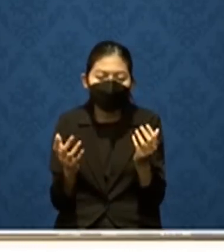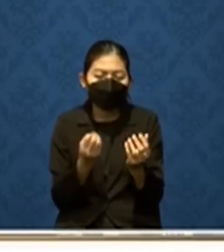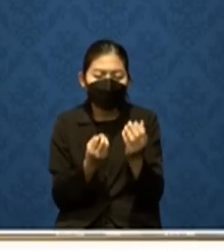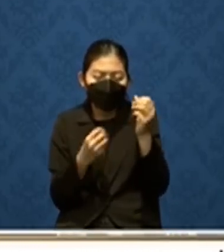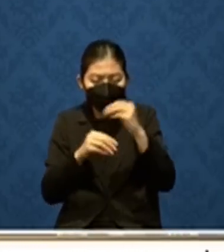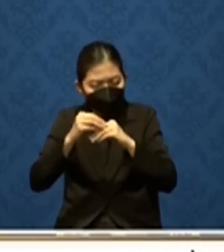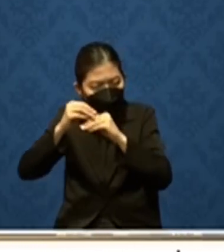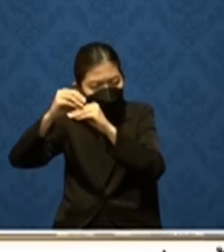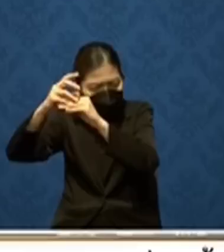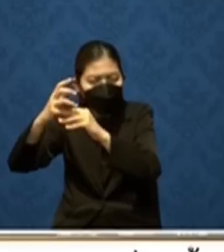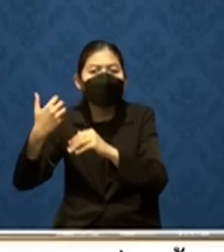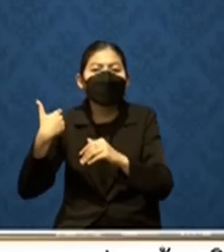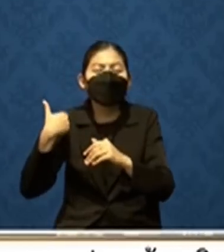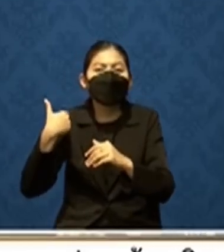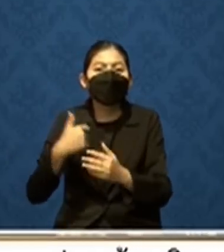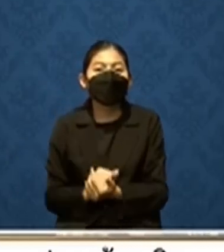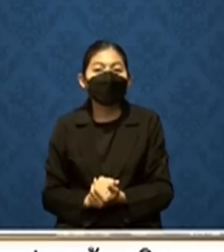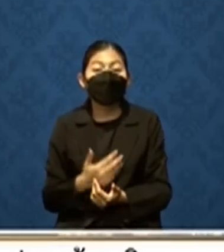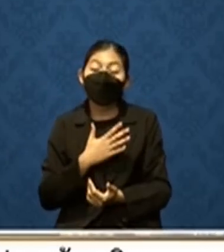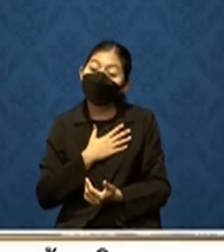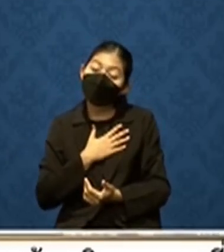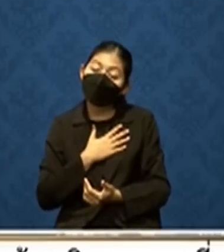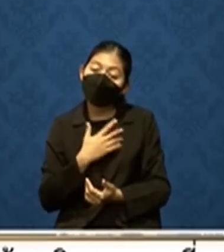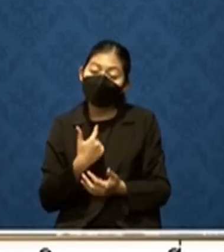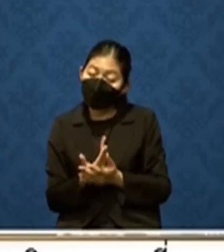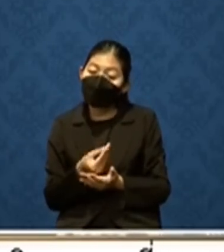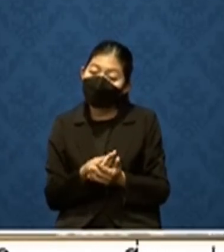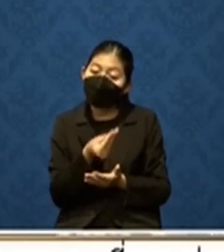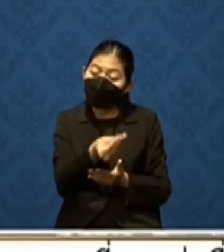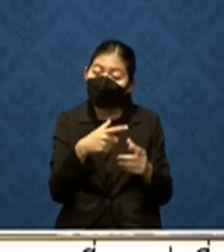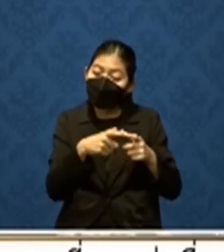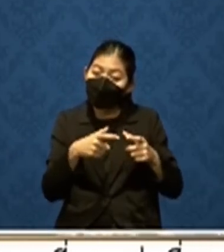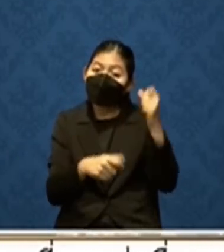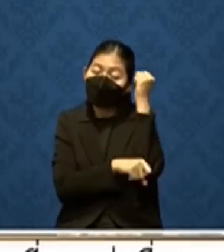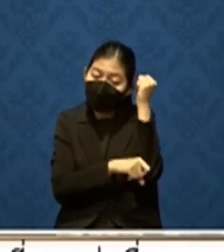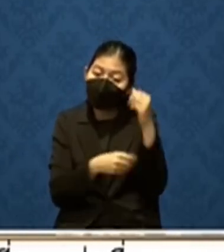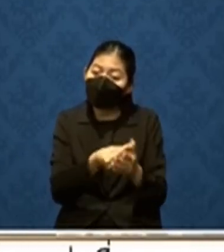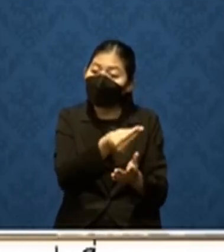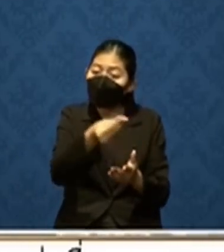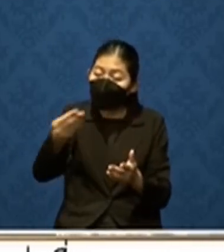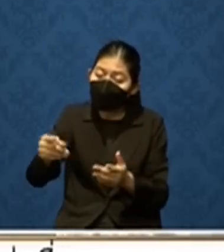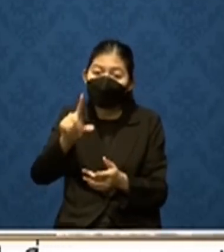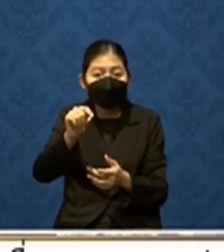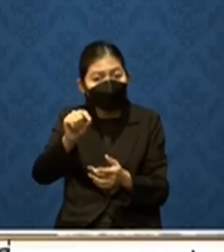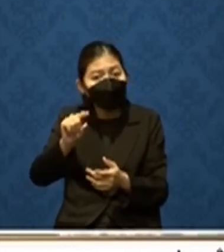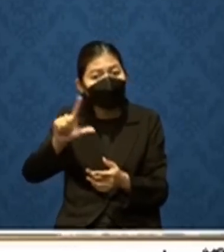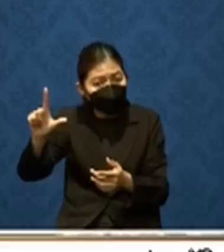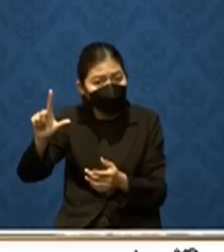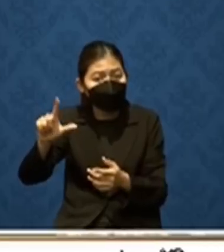ประวัติติกาลแล้วท่านก็บอกเป็นผลงานของฉันที่ฉันจ่ายบัตรคนจนได้ 14ล้านได้ 20ล้าน